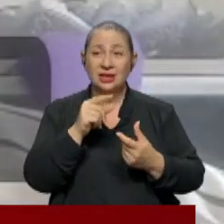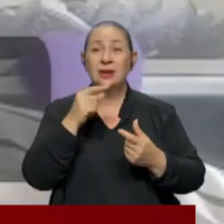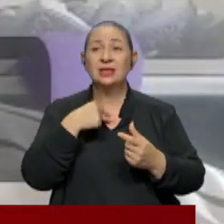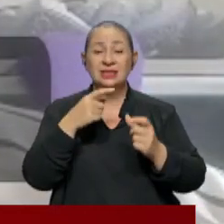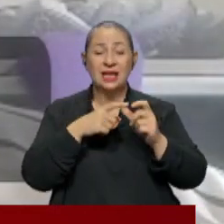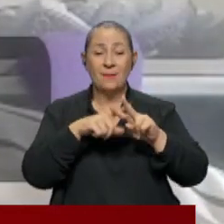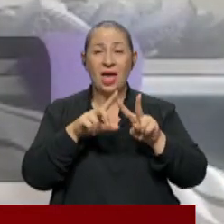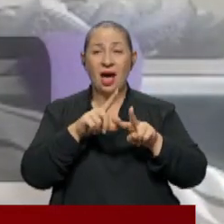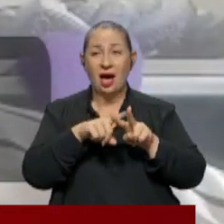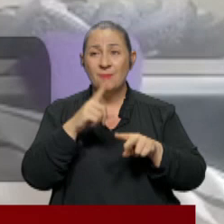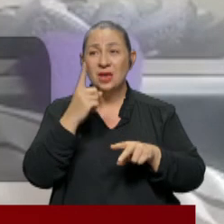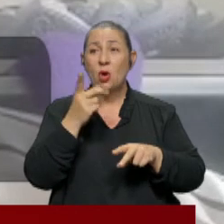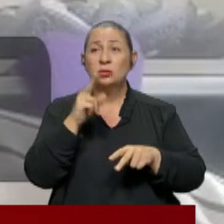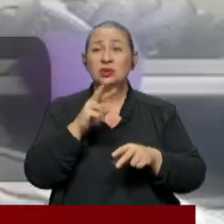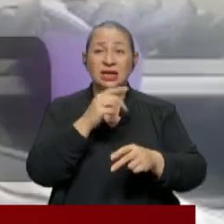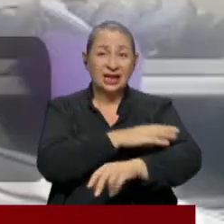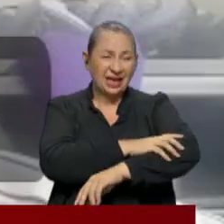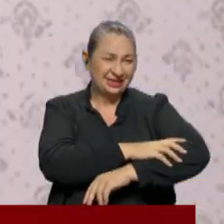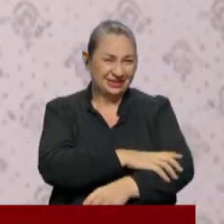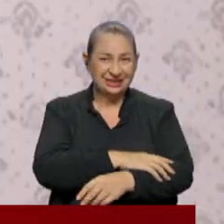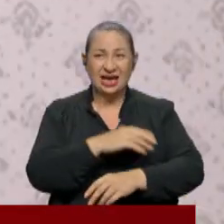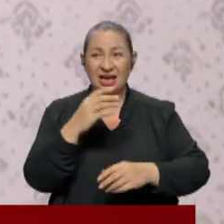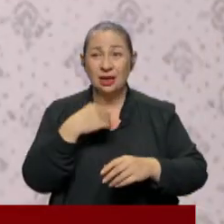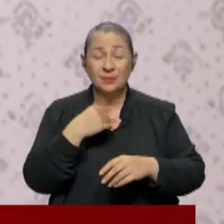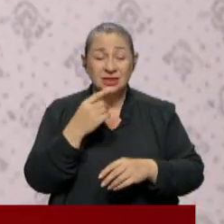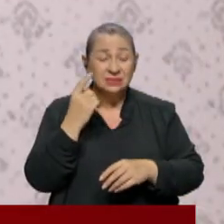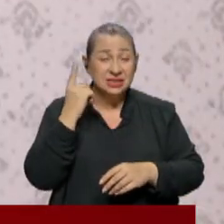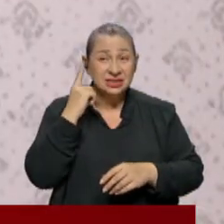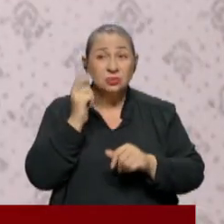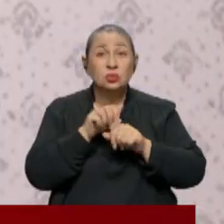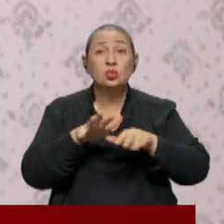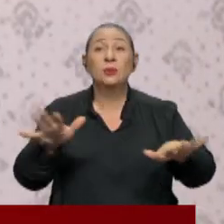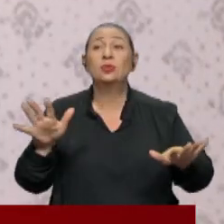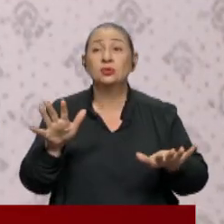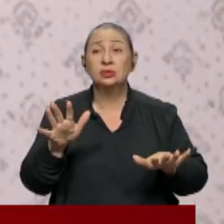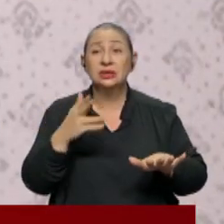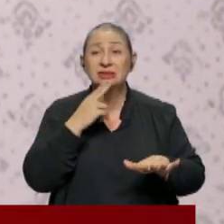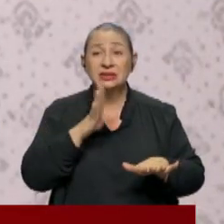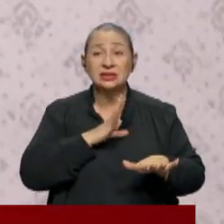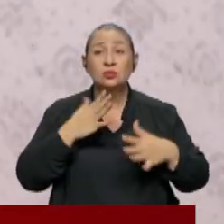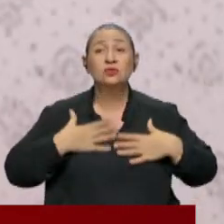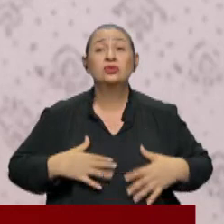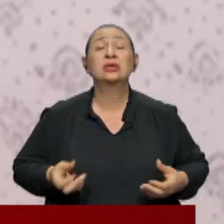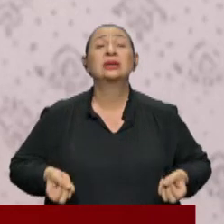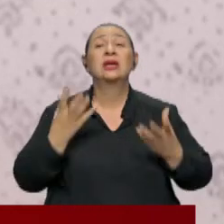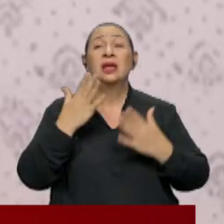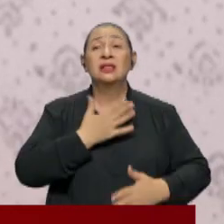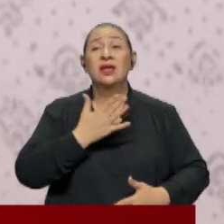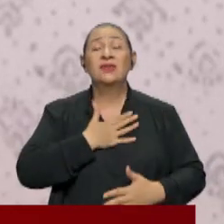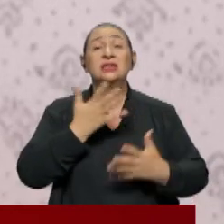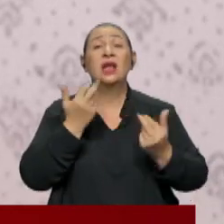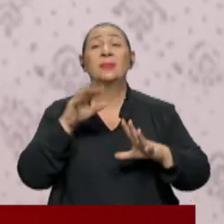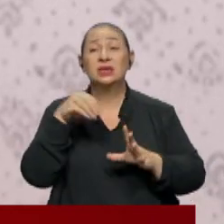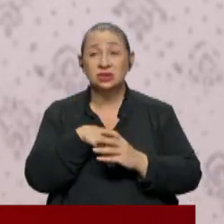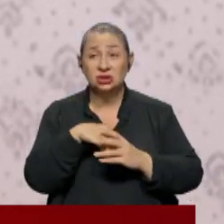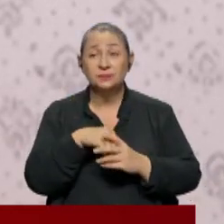1 ölümcül kas hastası Zehra bebeğin annesiyim. 10 aylık. Sesimizi duyuramıyoruz. Kızımın artık bedeni dayanmıyor. Nefes alamadığı